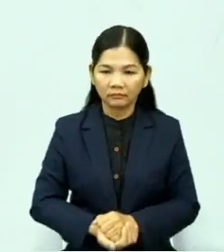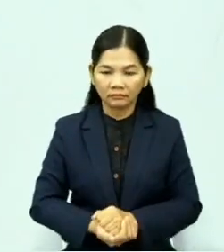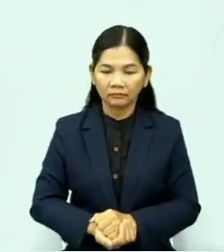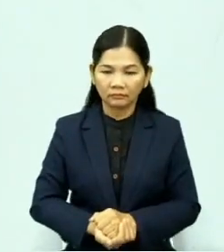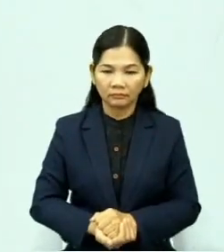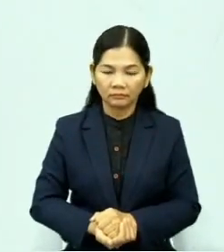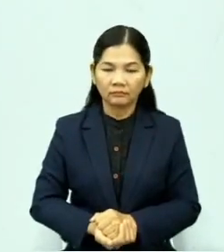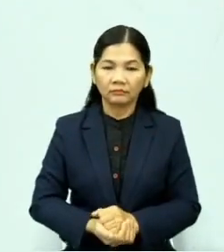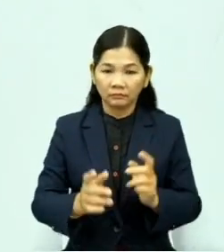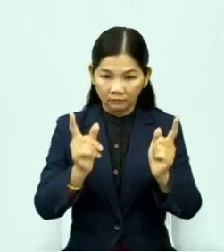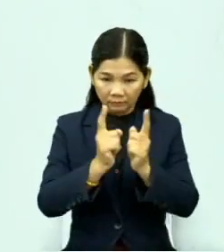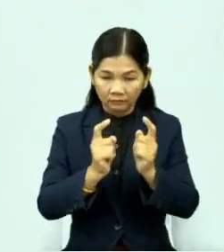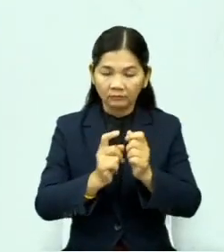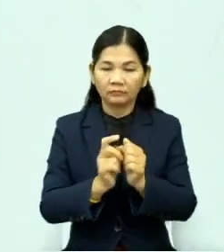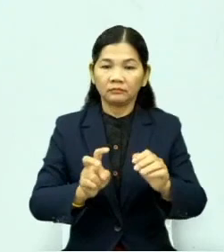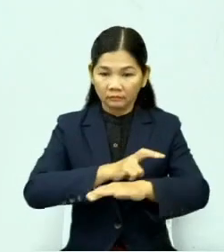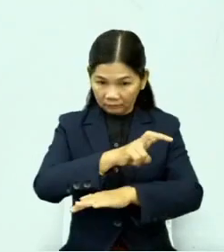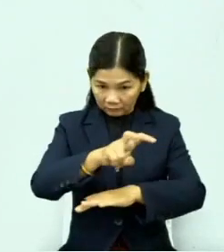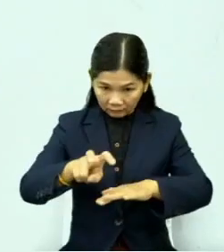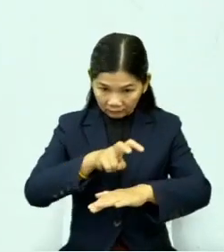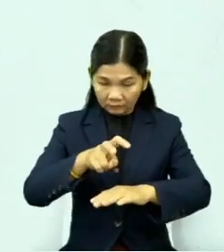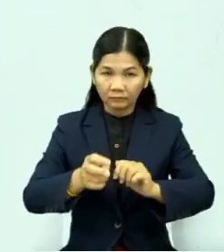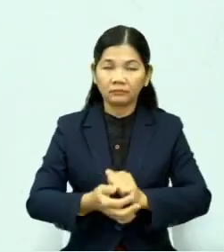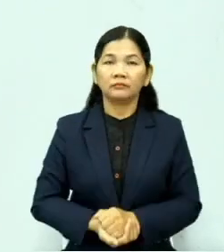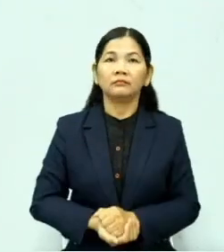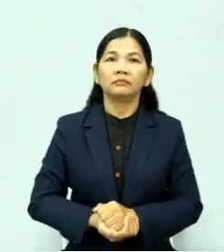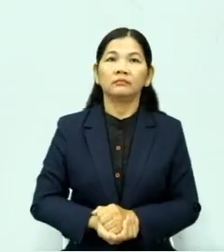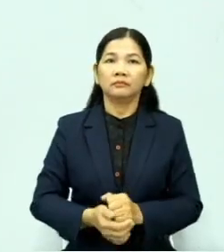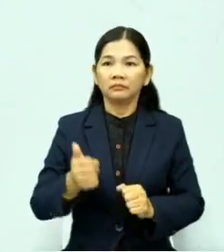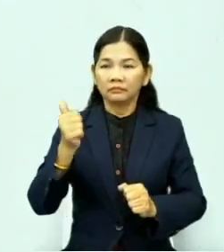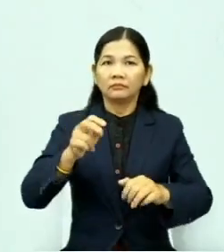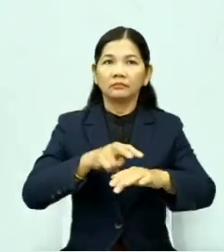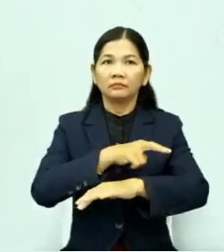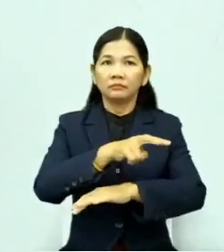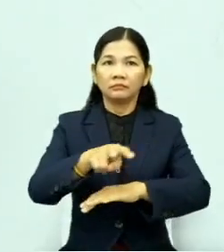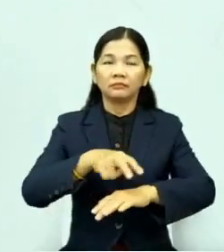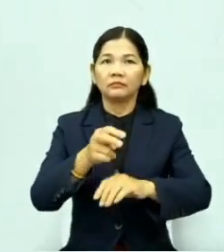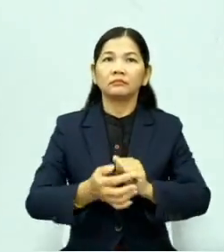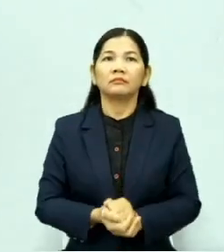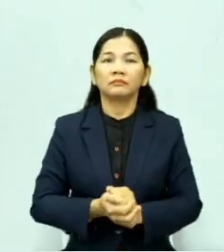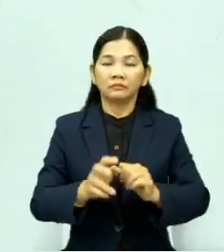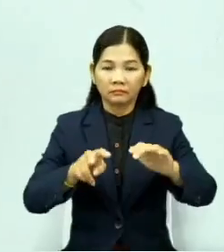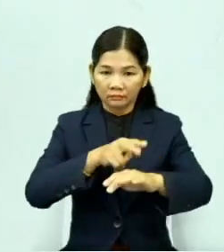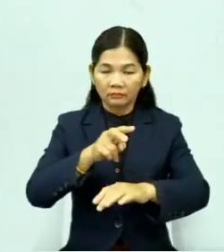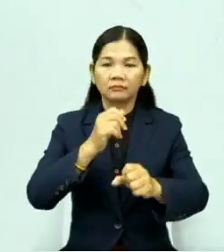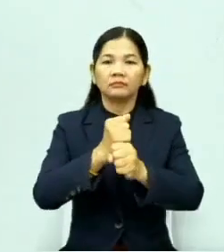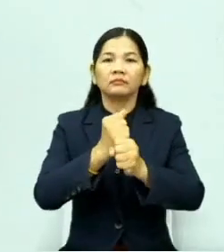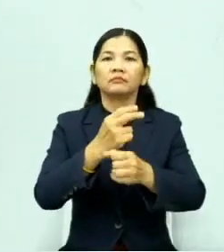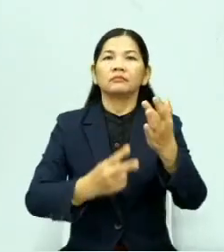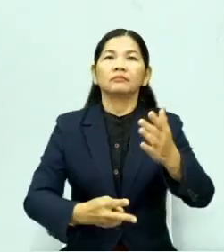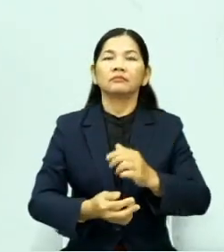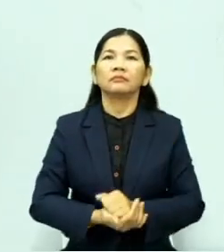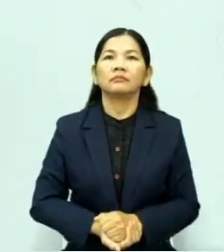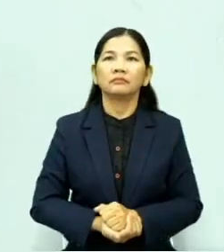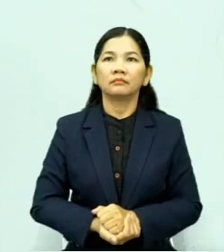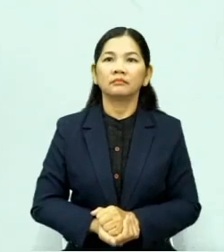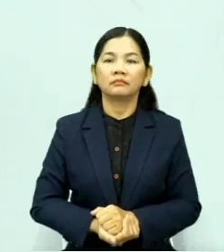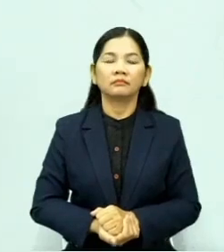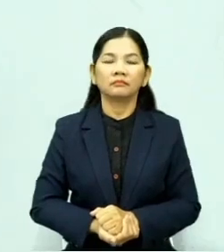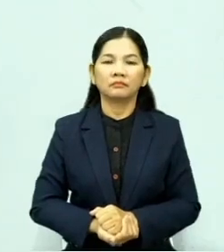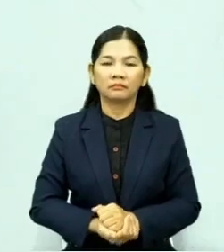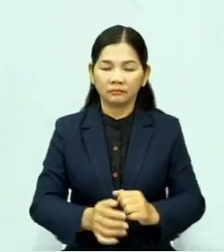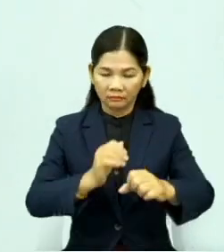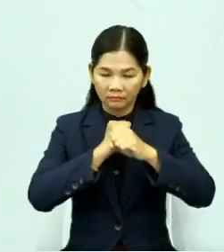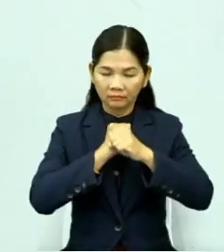cứ con trâu chuối thái rẽ xa nè con á chá lọ nè chá chân cao bụt thái rẽ xa con thua vầy tiến chá cứ con